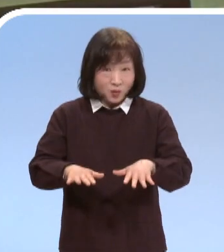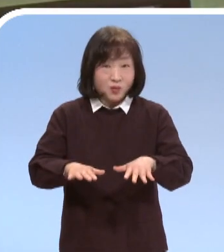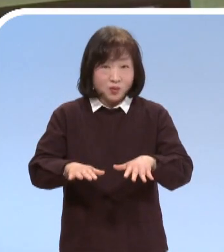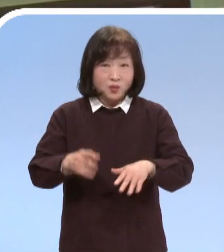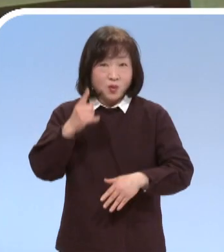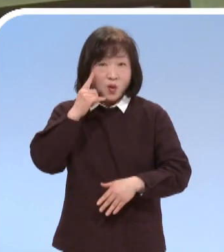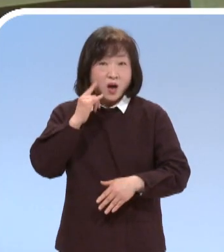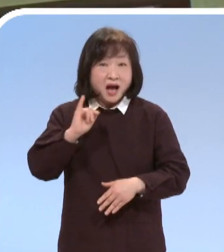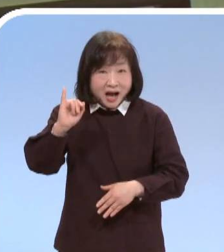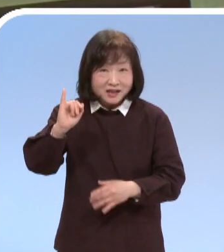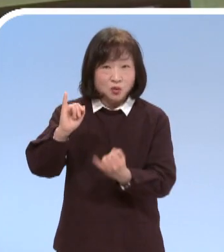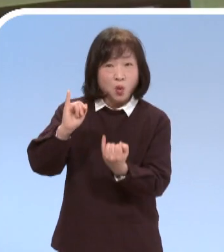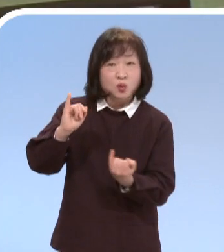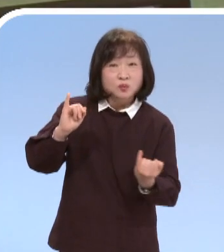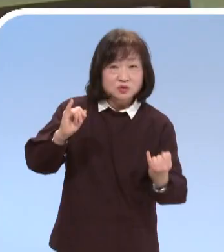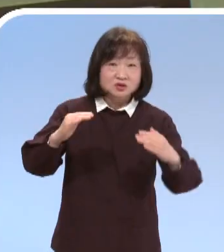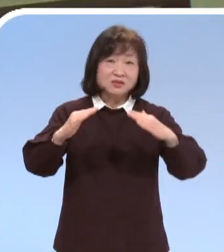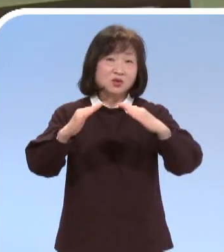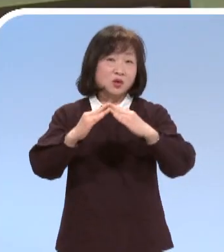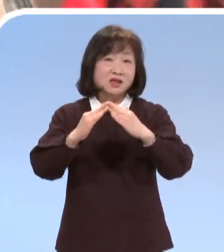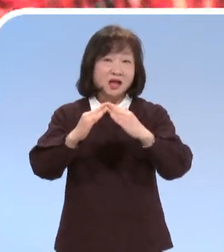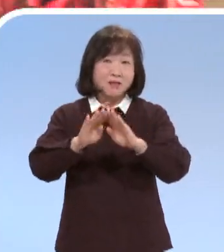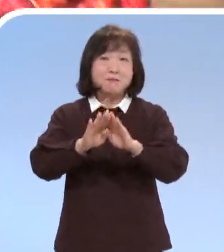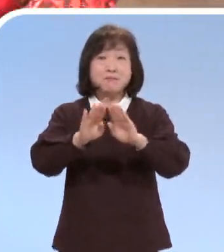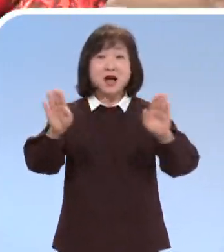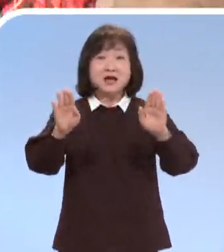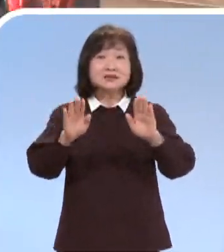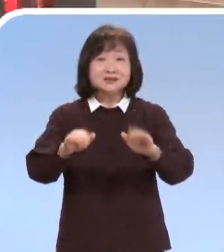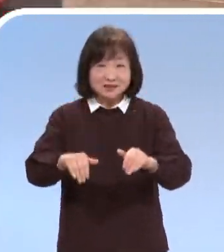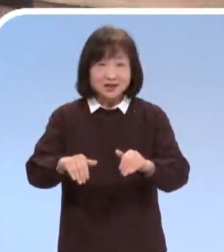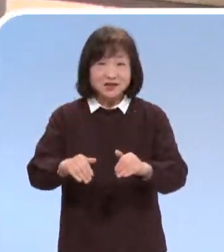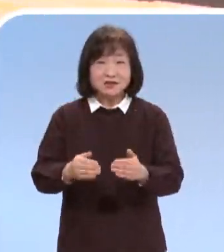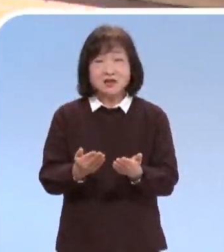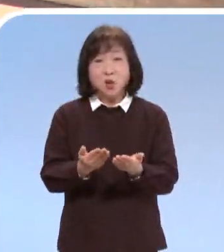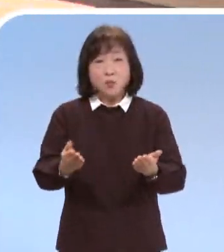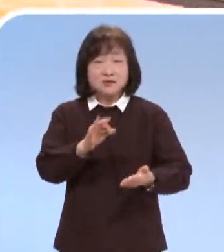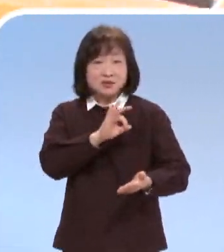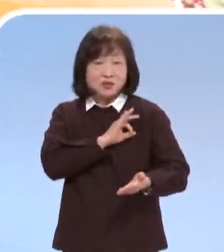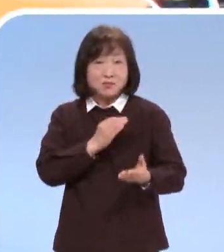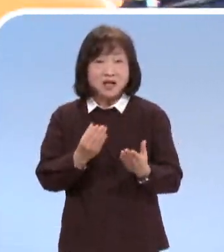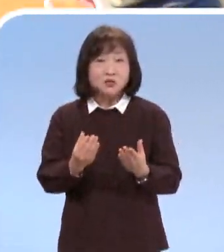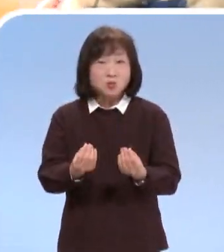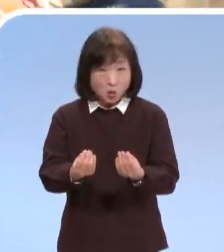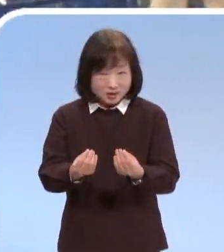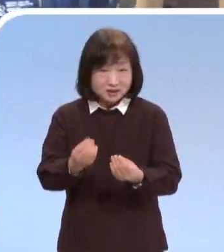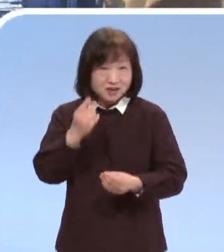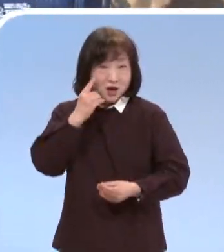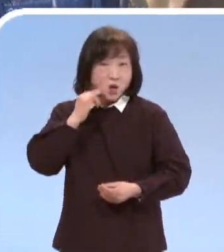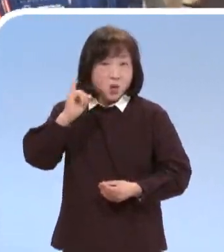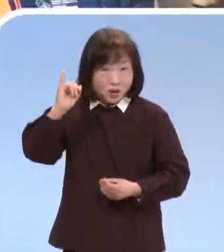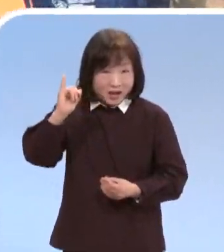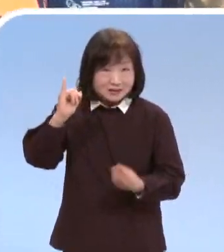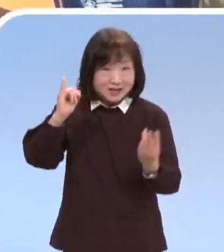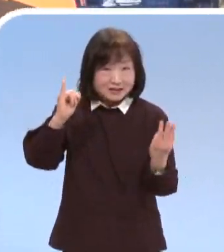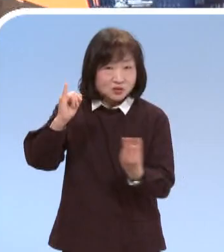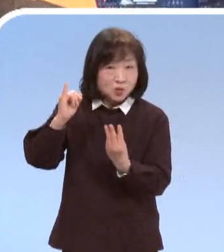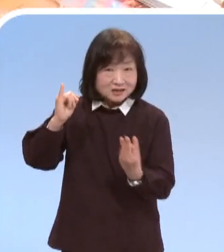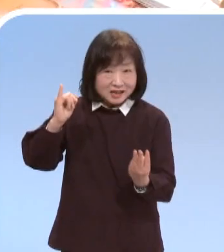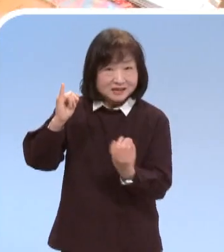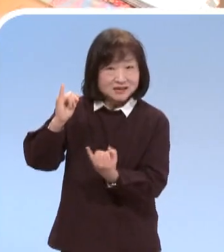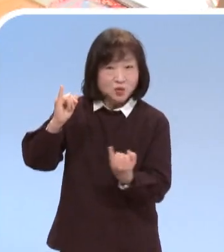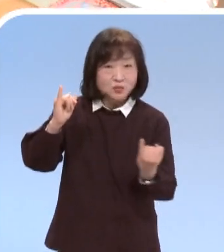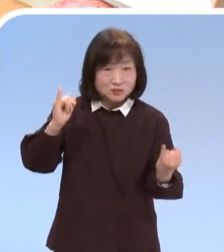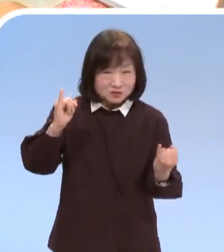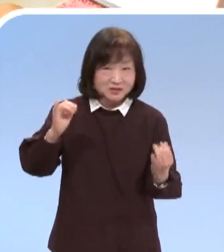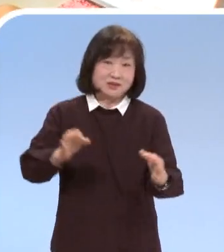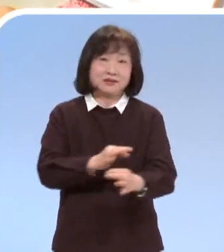に今日、母と娘の家がオープンしました。店名の通り、お母さんの千代さんと3人の